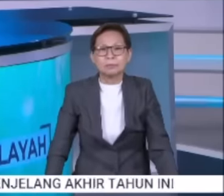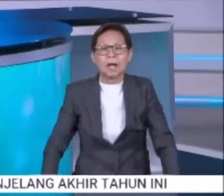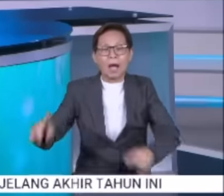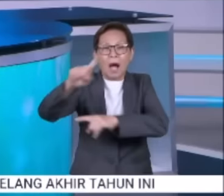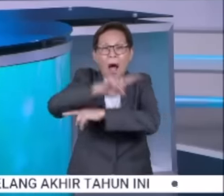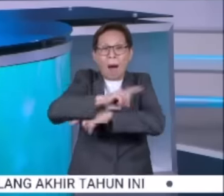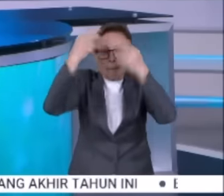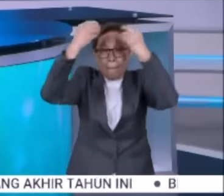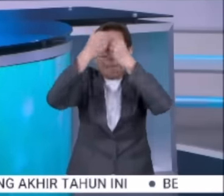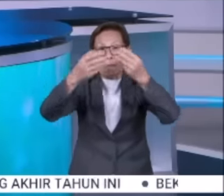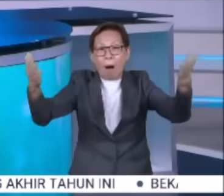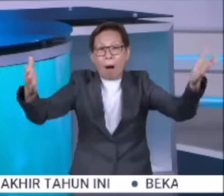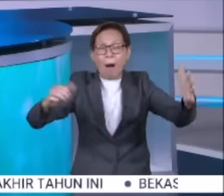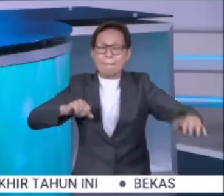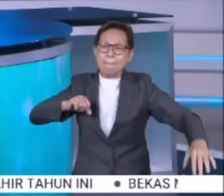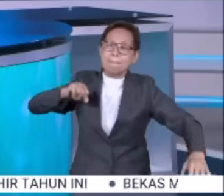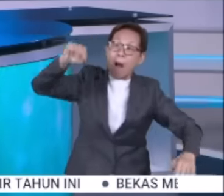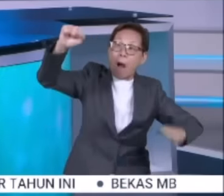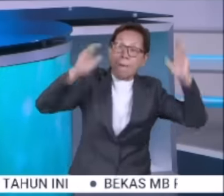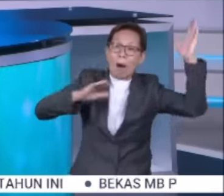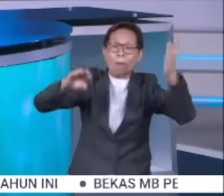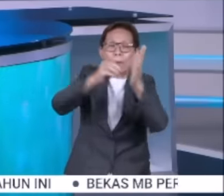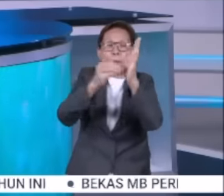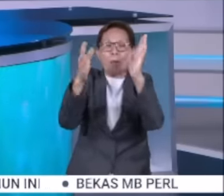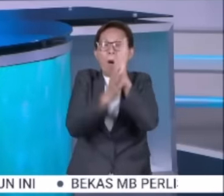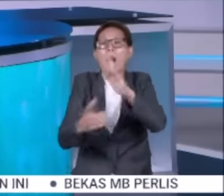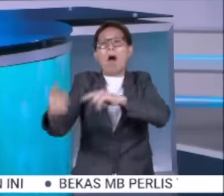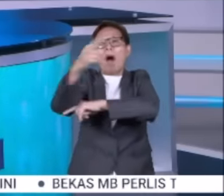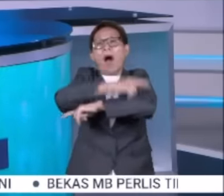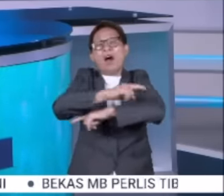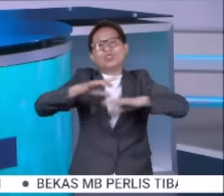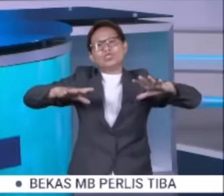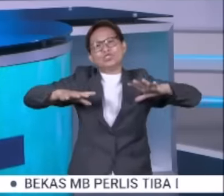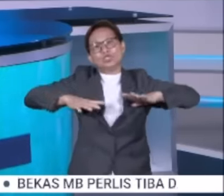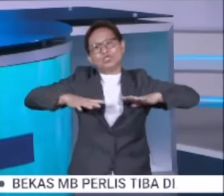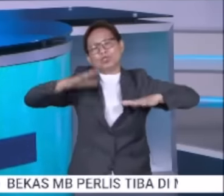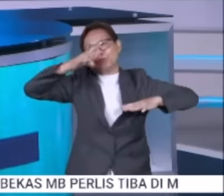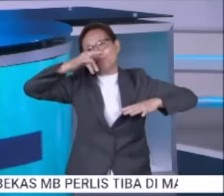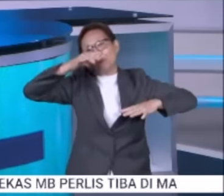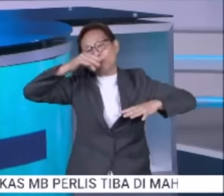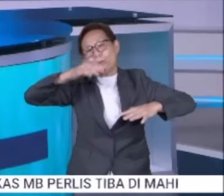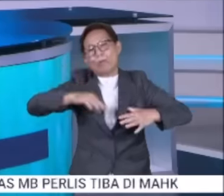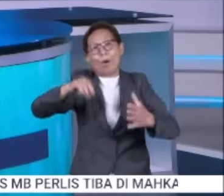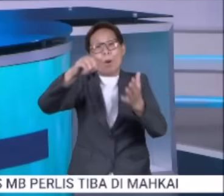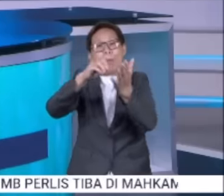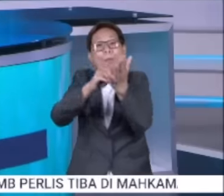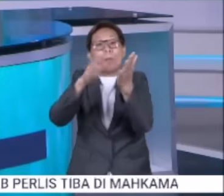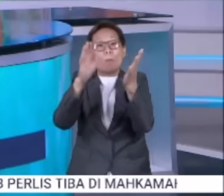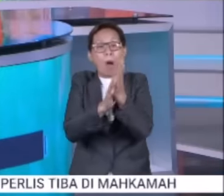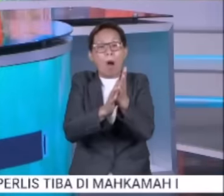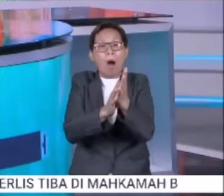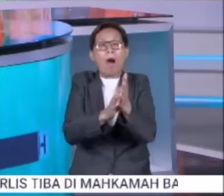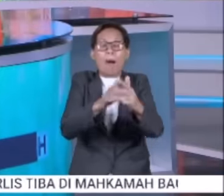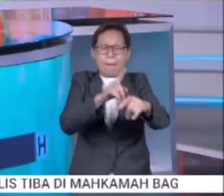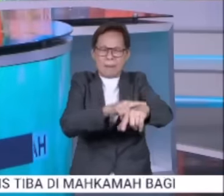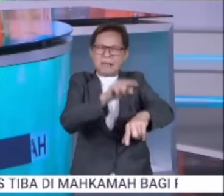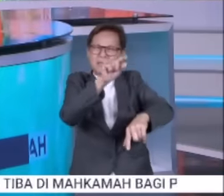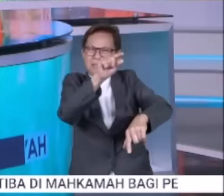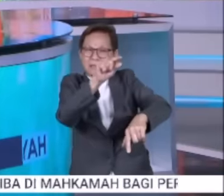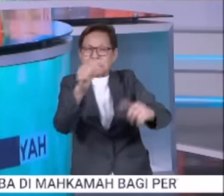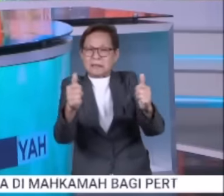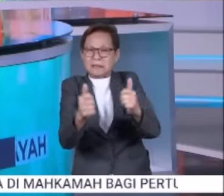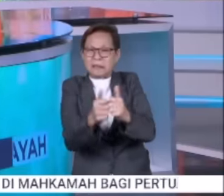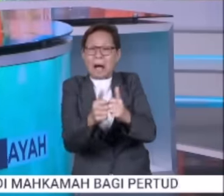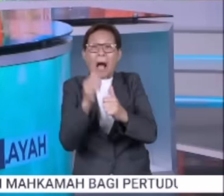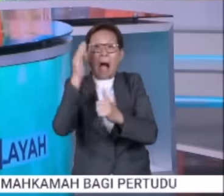Hari Pengisytiharan Kemerdekaan Negara akan diwarta sebagai Hari Kelepasan Am di Melaka. Perwartaan dijangka dibuat dalam masa terdekat